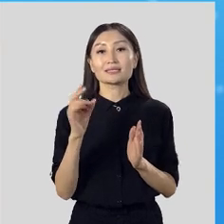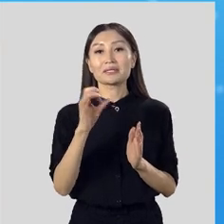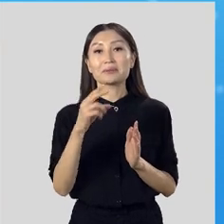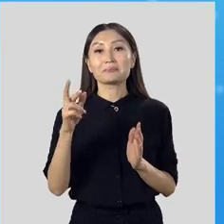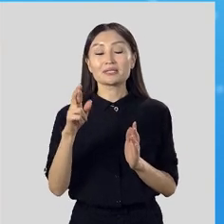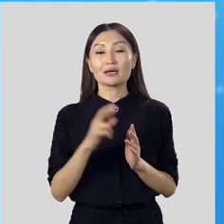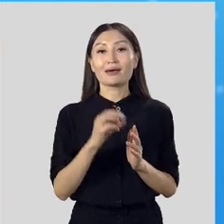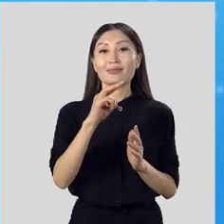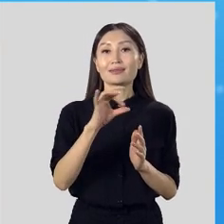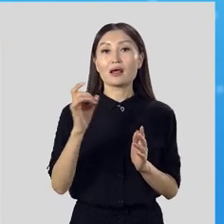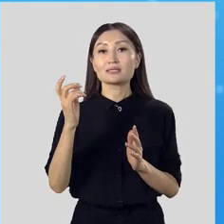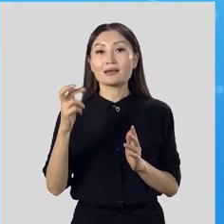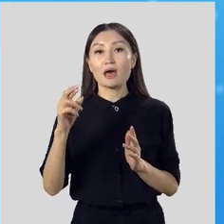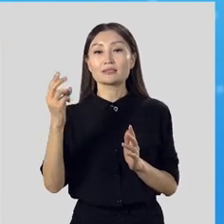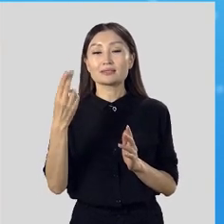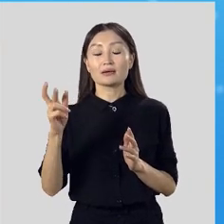и трансляция.